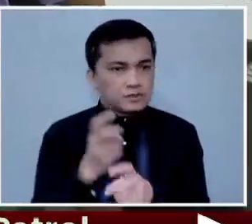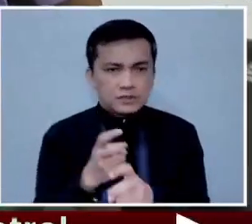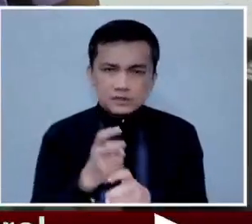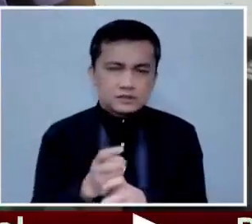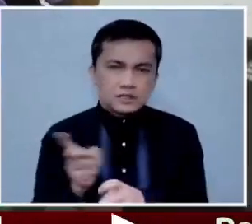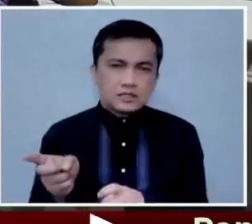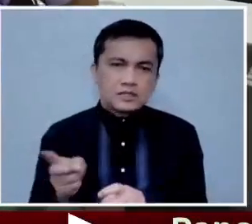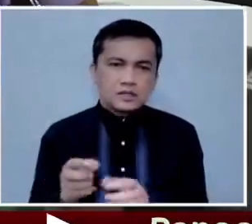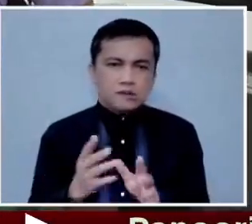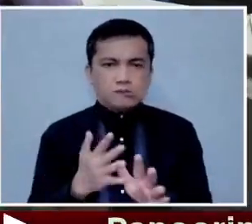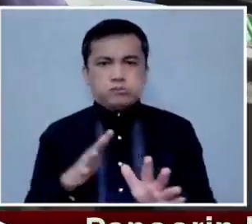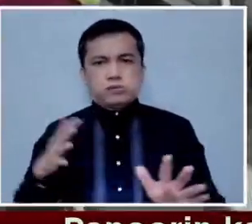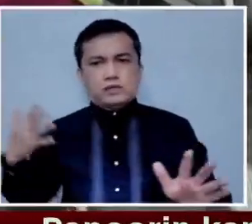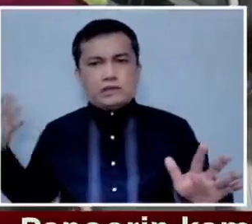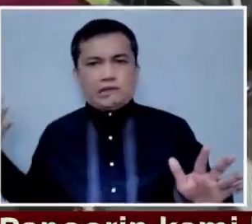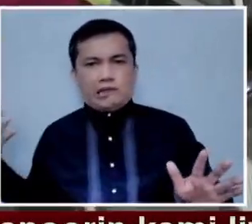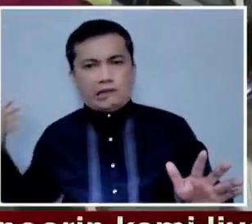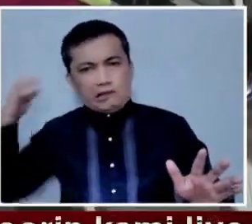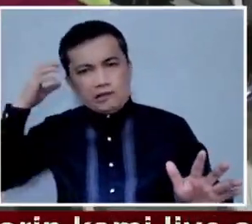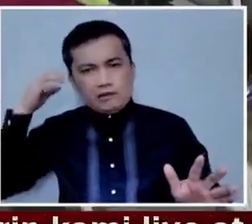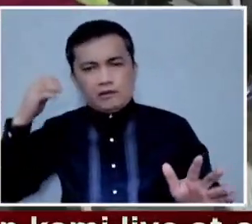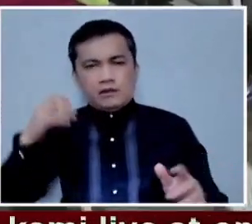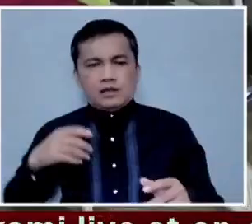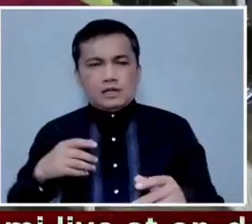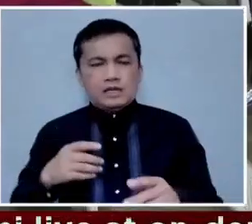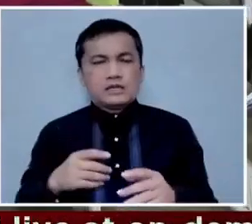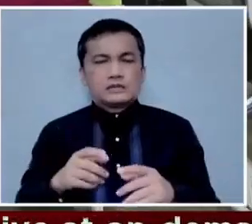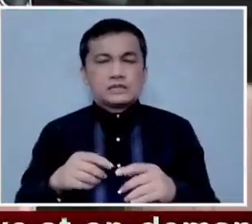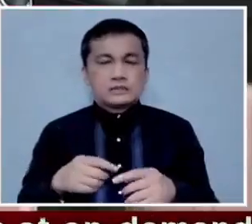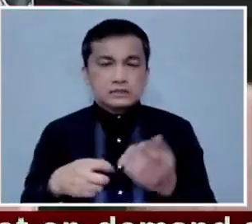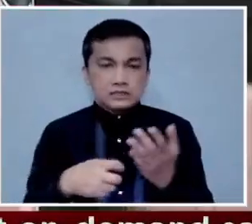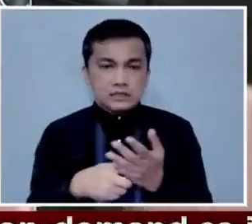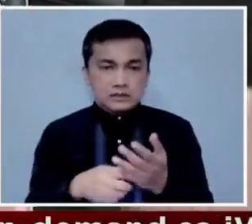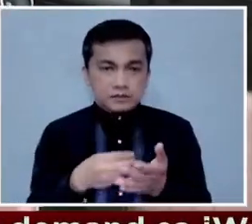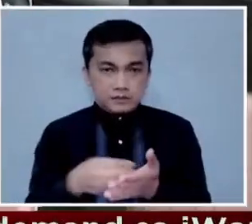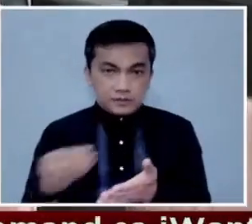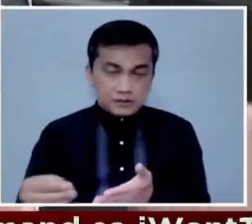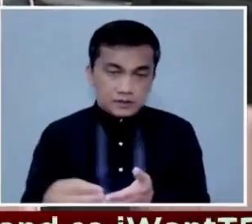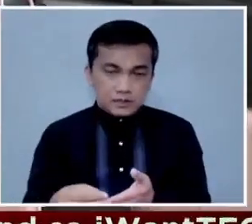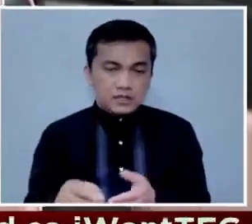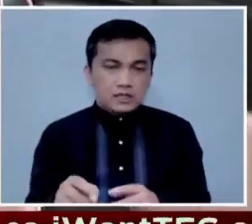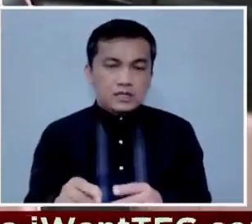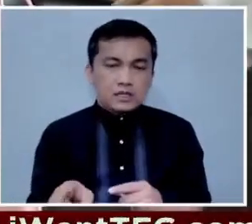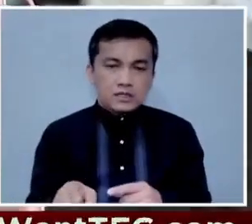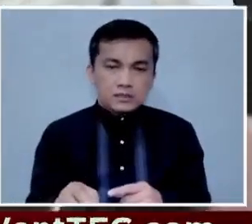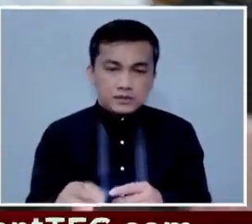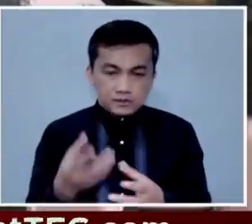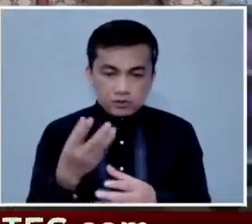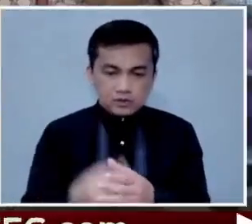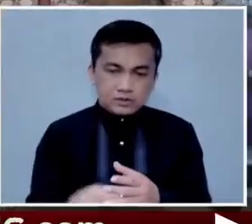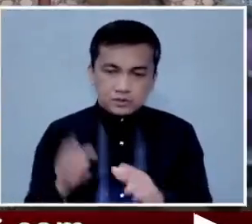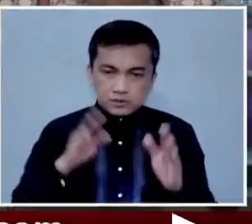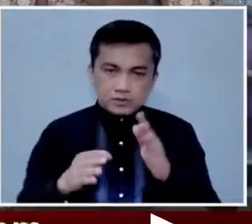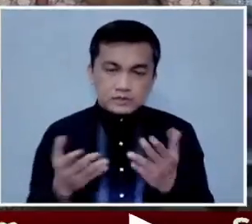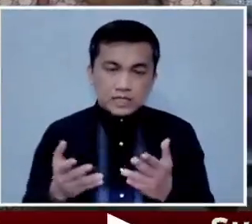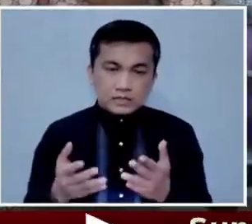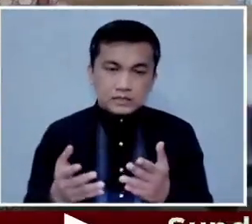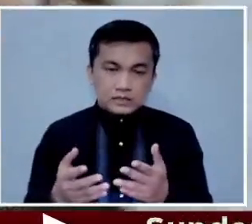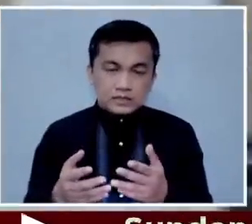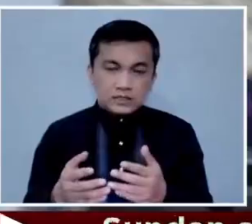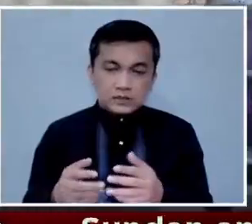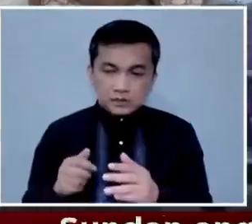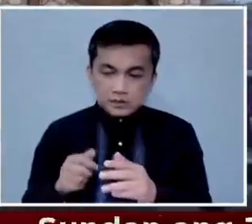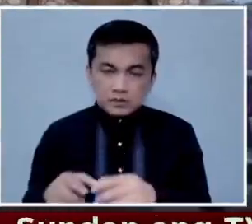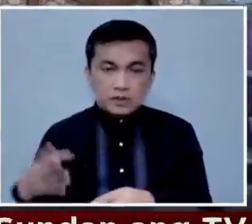dahil napakahaba ng pila sa mga ticketing booth. At baka pag nakaubusan, poproblemahin nyo kung saan kayo titira habang hinihintay